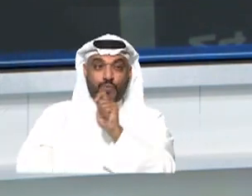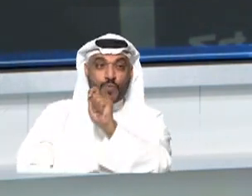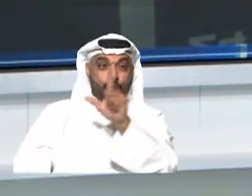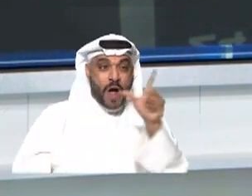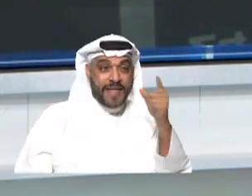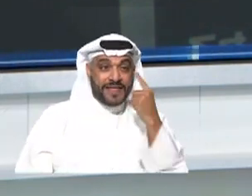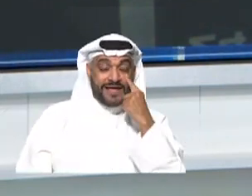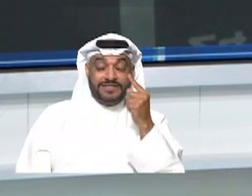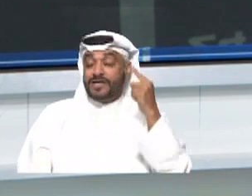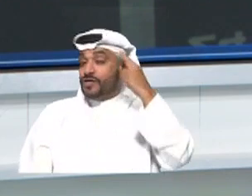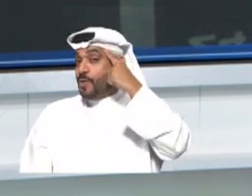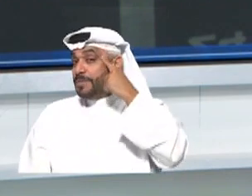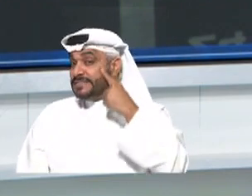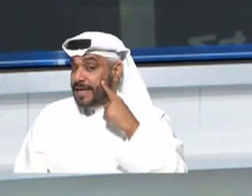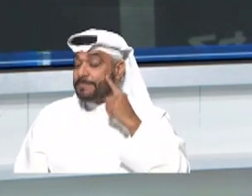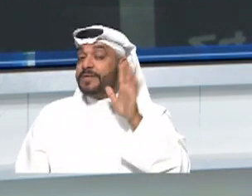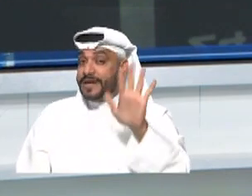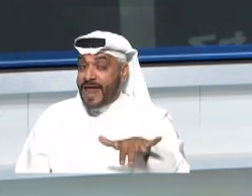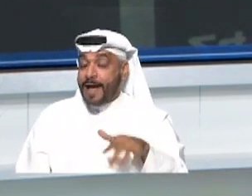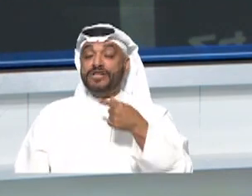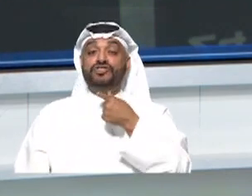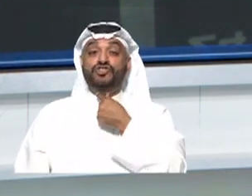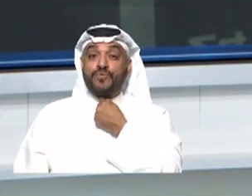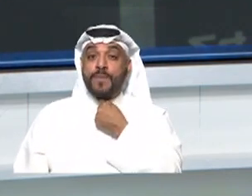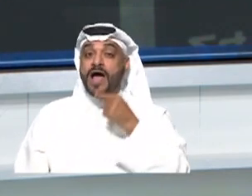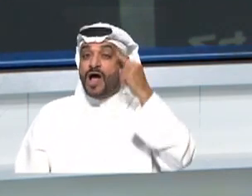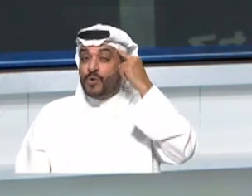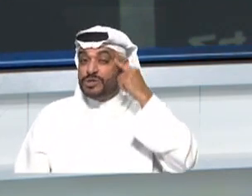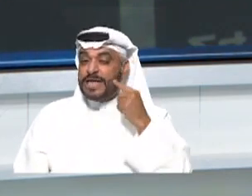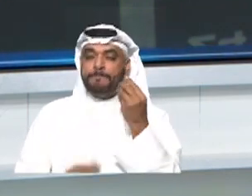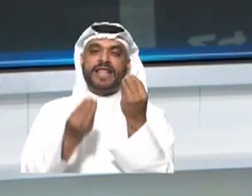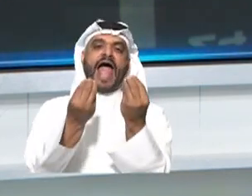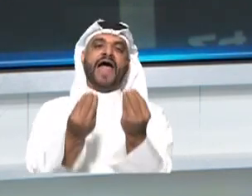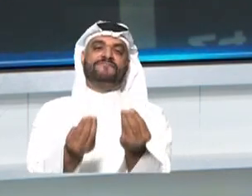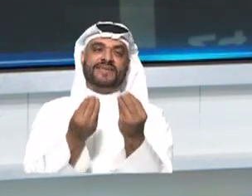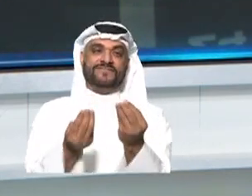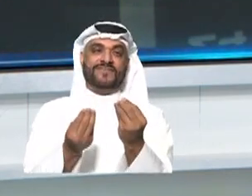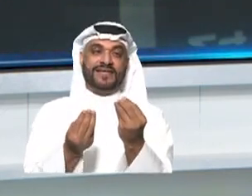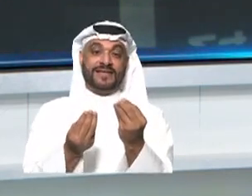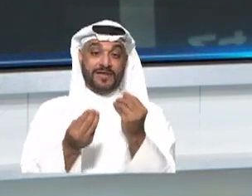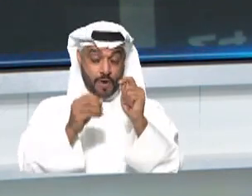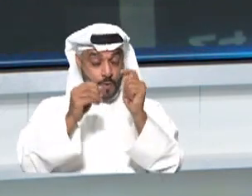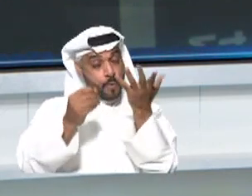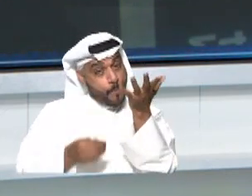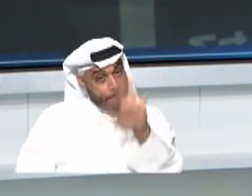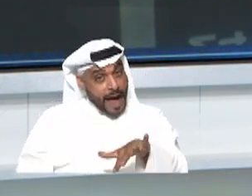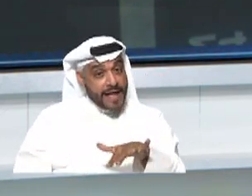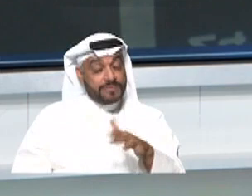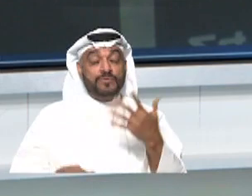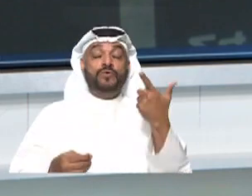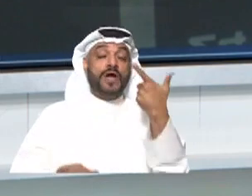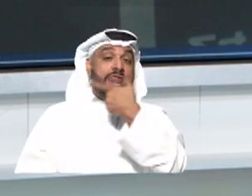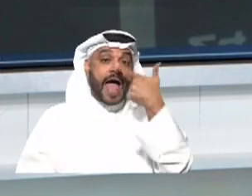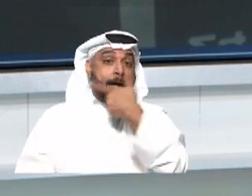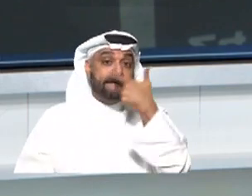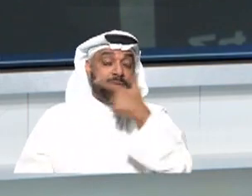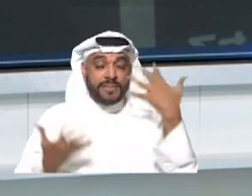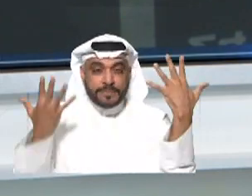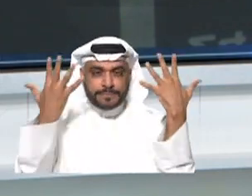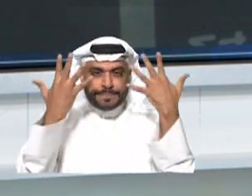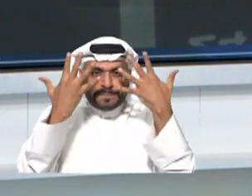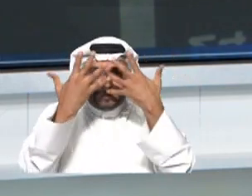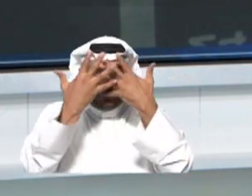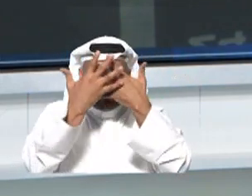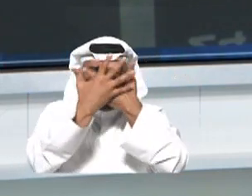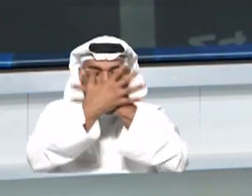المناطق يوم السبت وأيضا نشاط في الرياح الشمالية الغربية فرص تشكل الضباب واردة. أعزائي المشاهدين لذا ننوه مرتادي الطرق